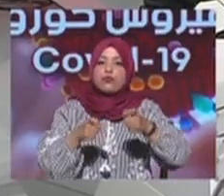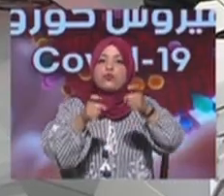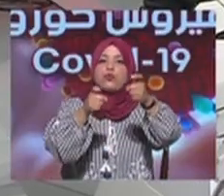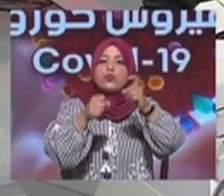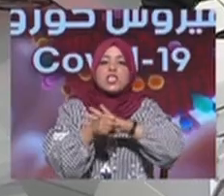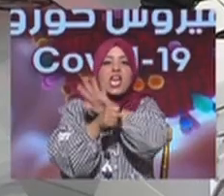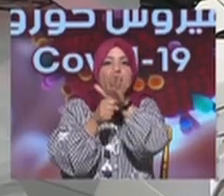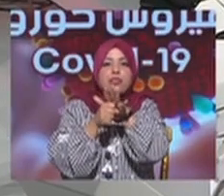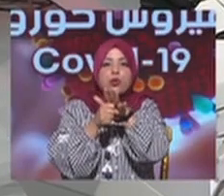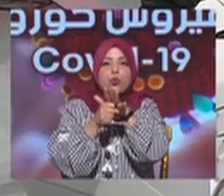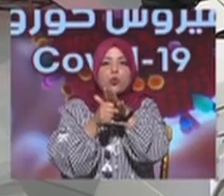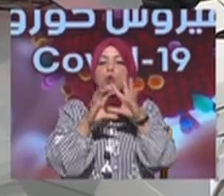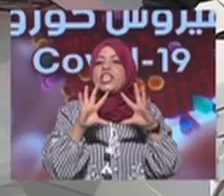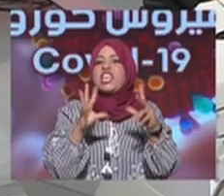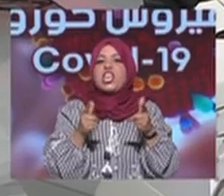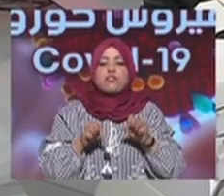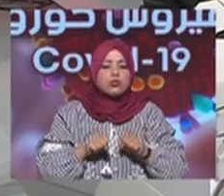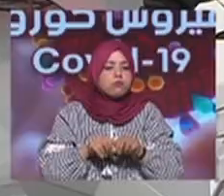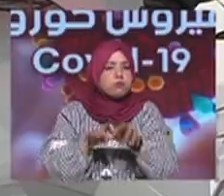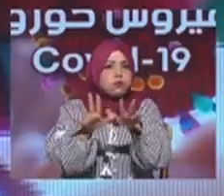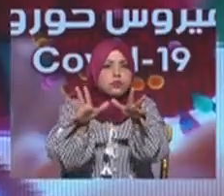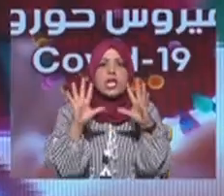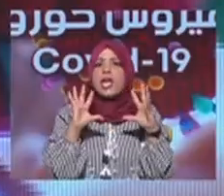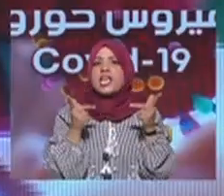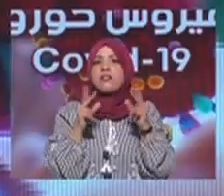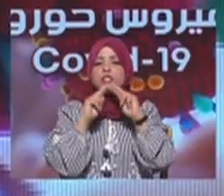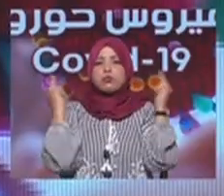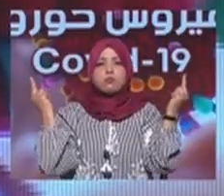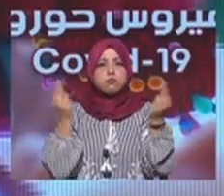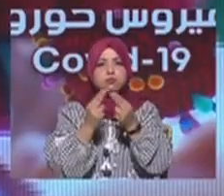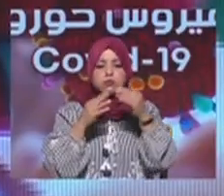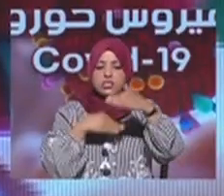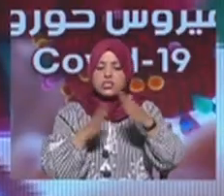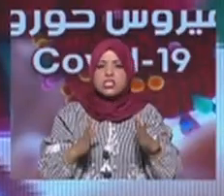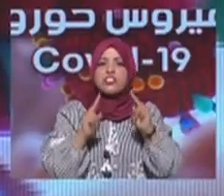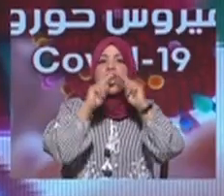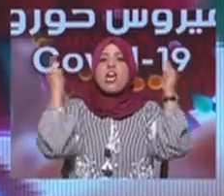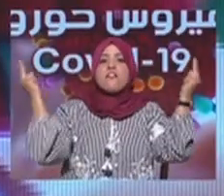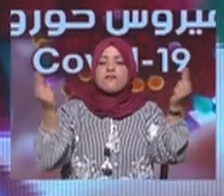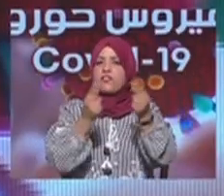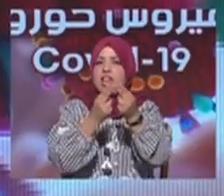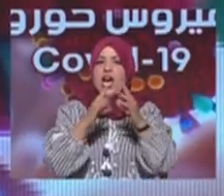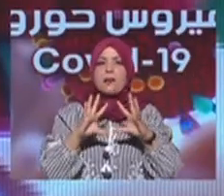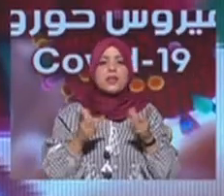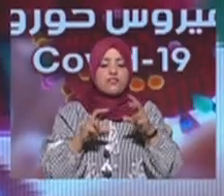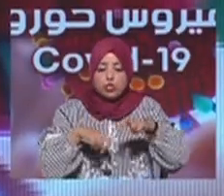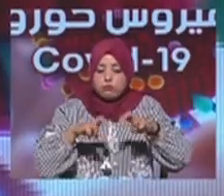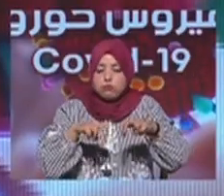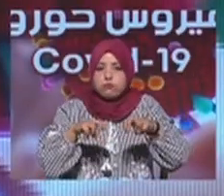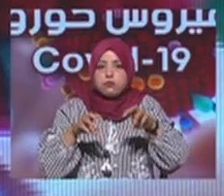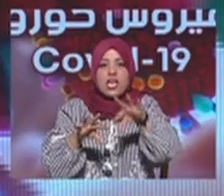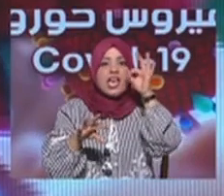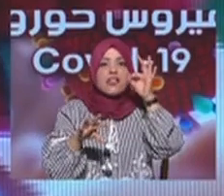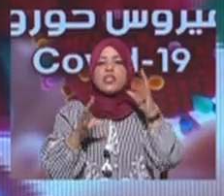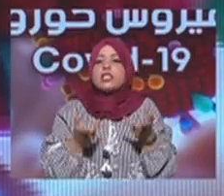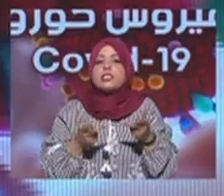لي لابوراتوار الكل والعلماء الكل والوماس يقول كل مره نعرفوا عليه حاجه جديده كل مره نكتشفوا حاجه جديده دونك ديما